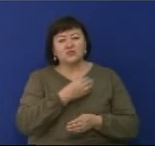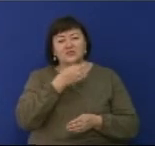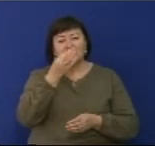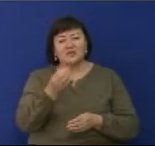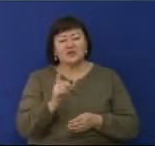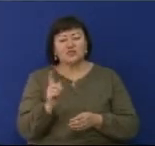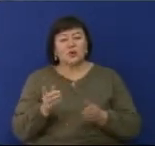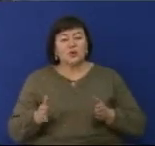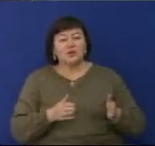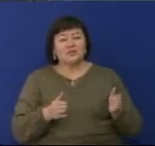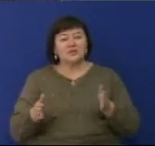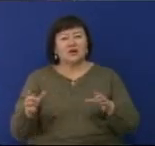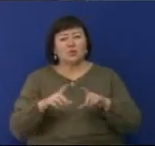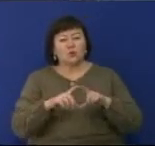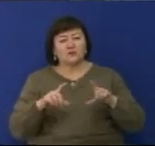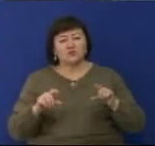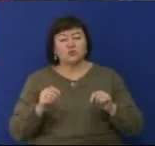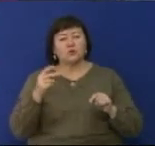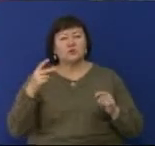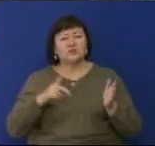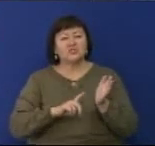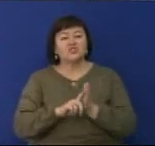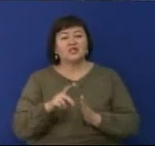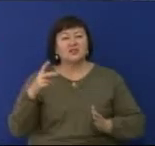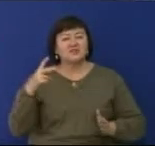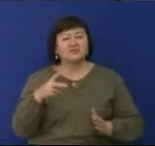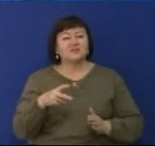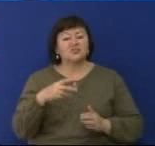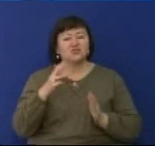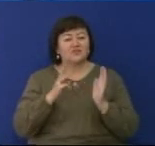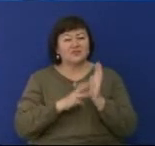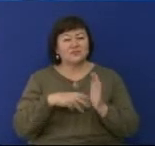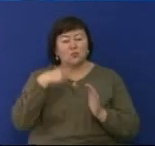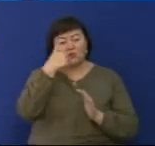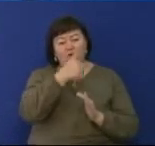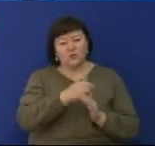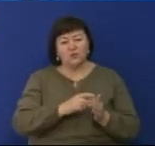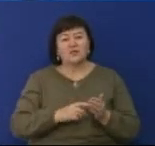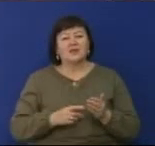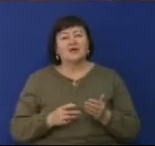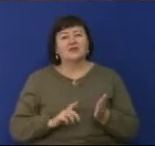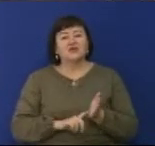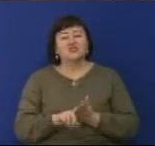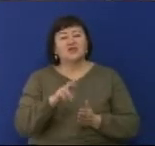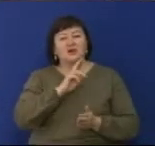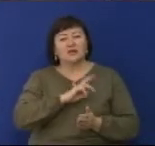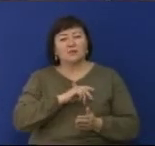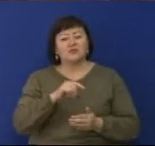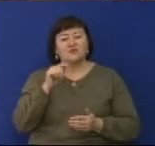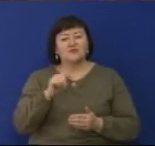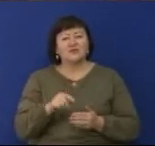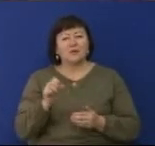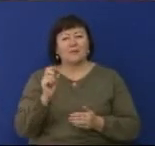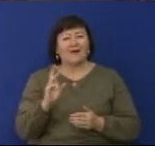дорога в школу проводится в нашей стране с 2008 года отметим что активное участие в данном благотворительном мероприятии принимают